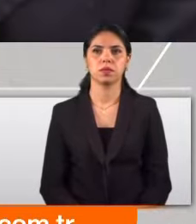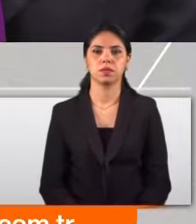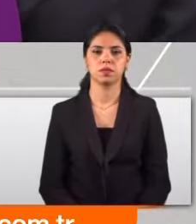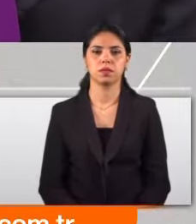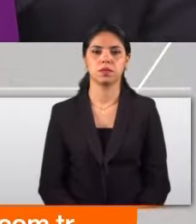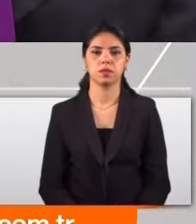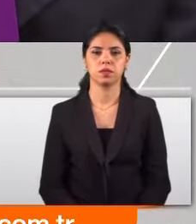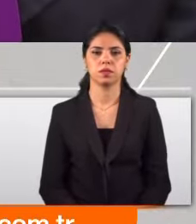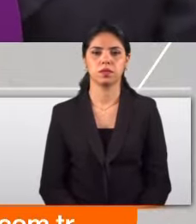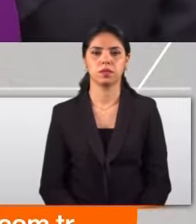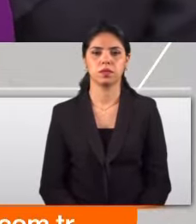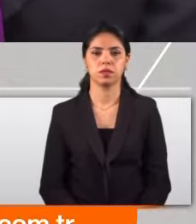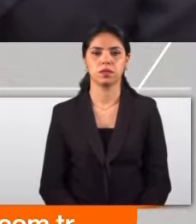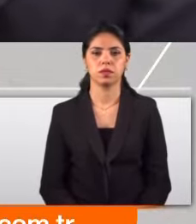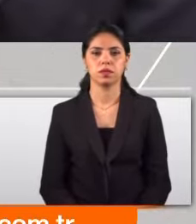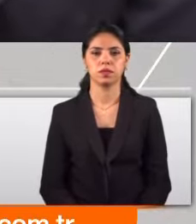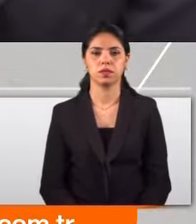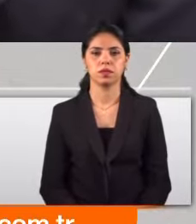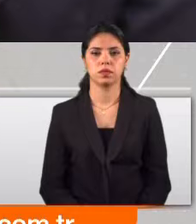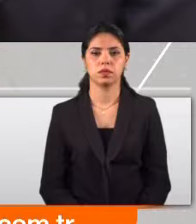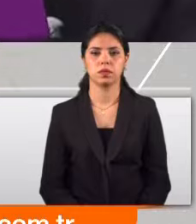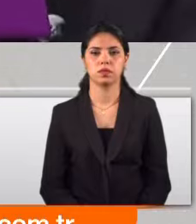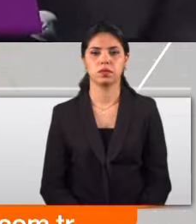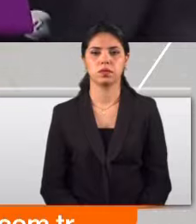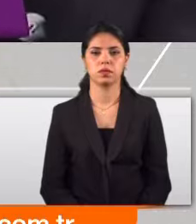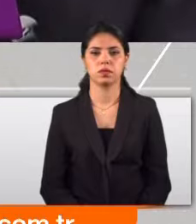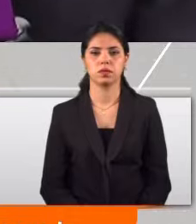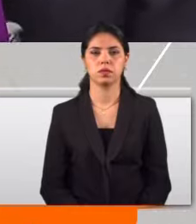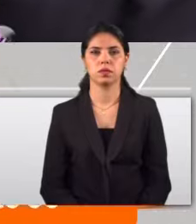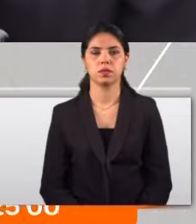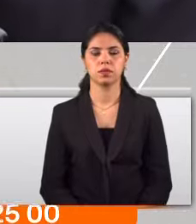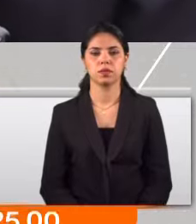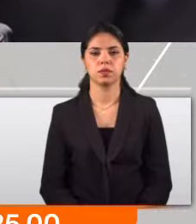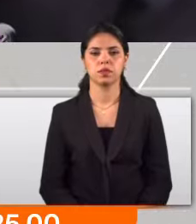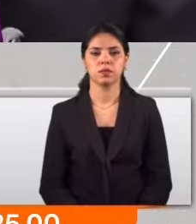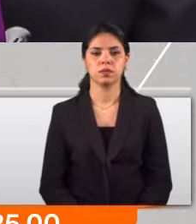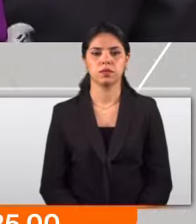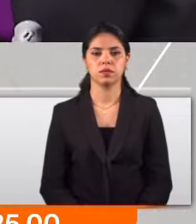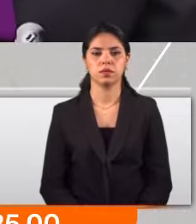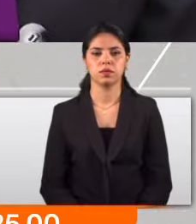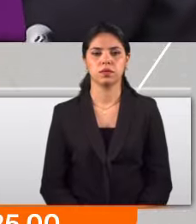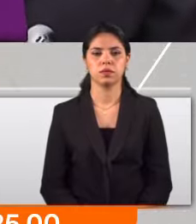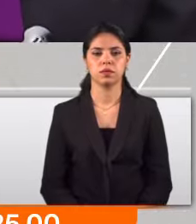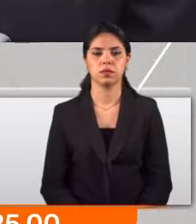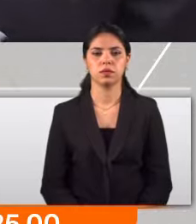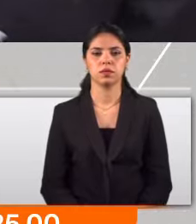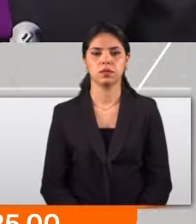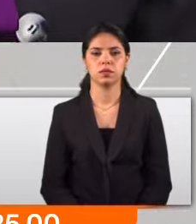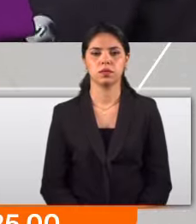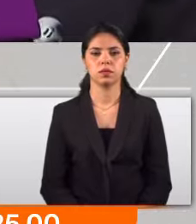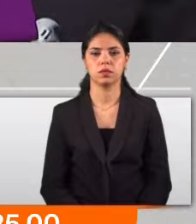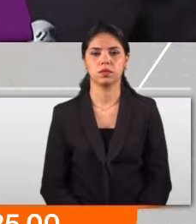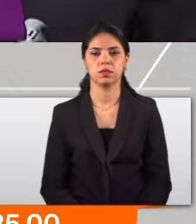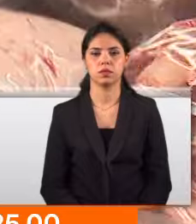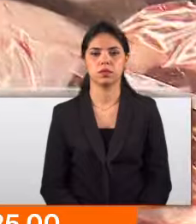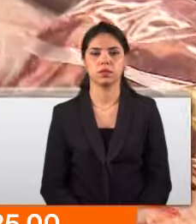Tabii enflasyon son yıllarda ülkemizde çok arttı ama yani fiyatlarına baktığımızda burada enflasyonun yanında ekstra bir